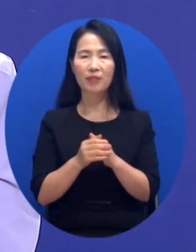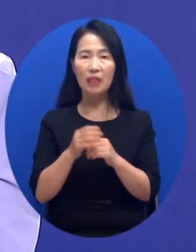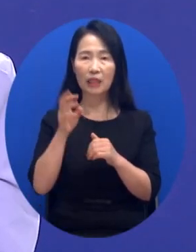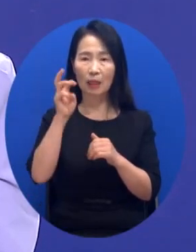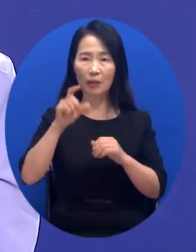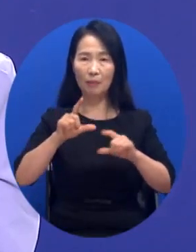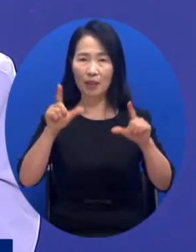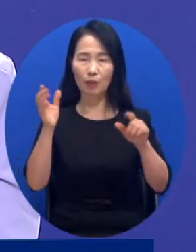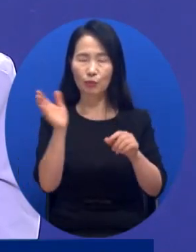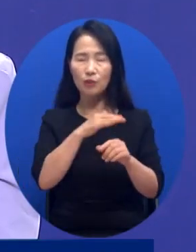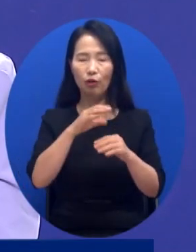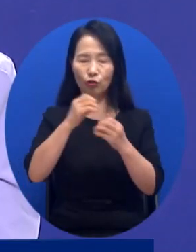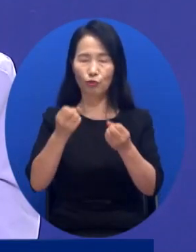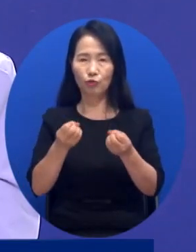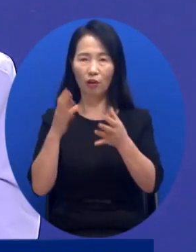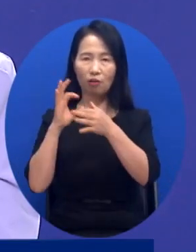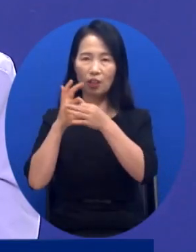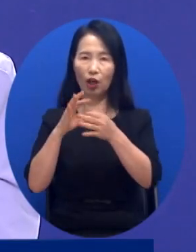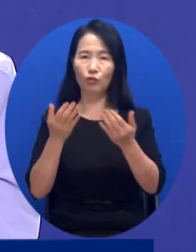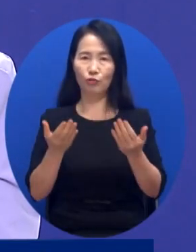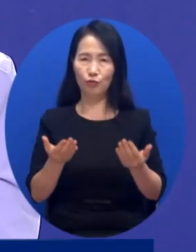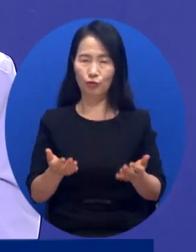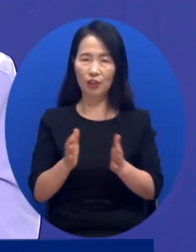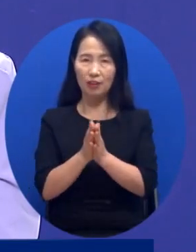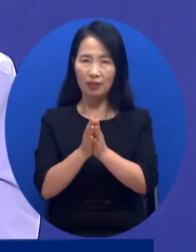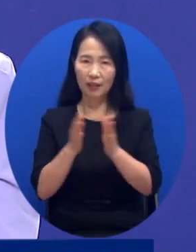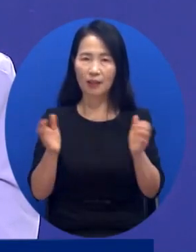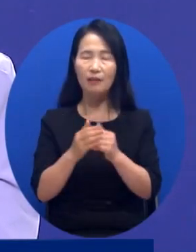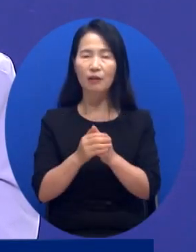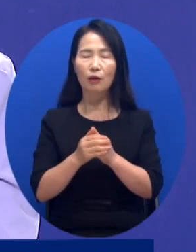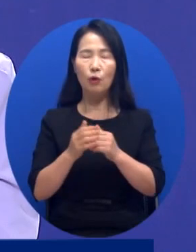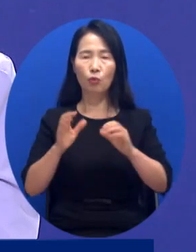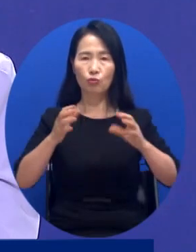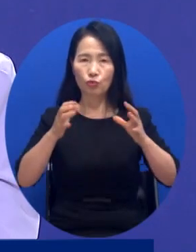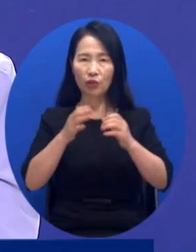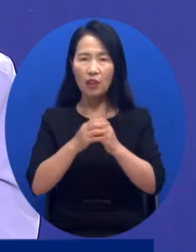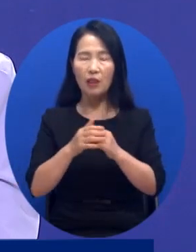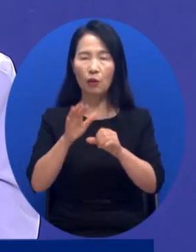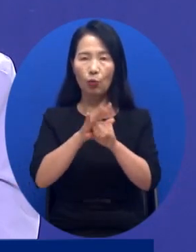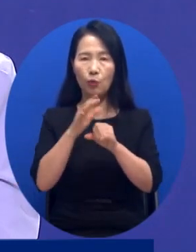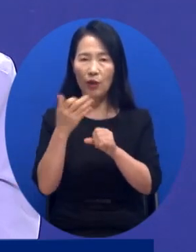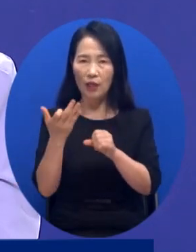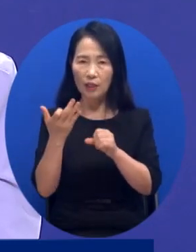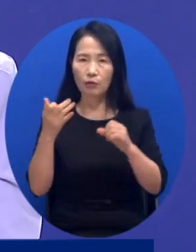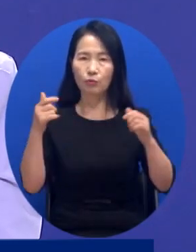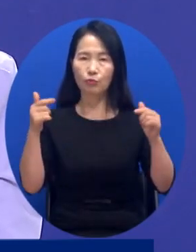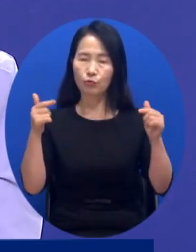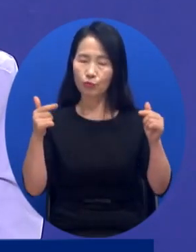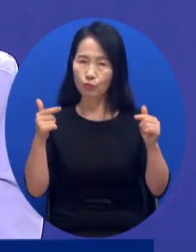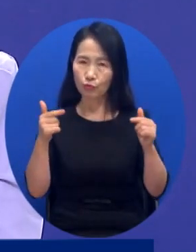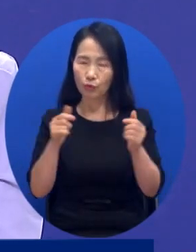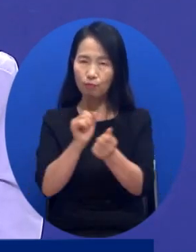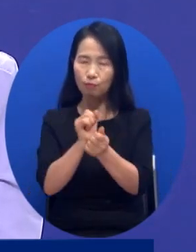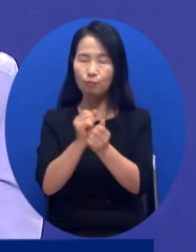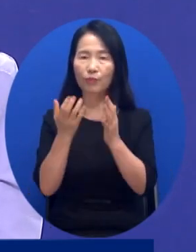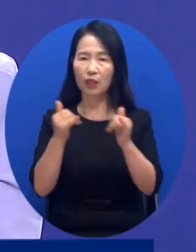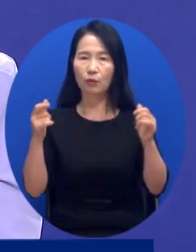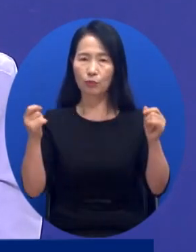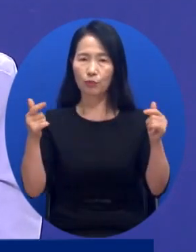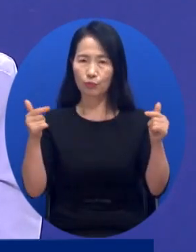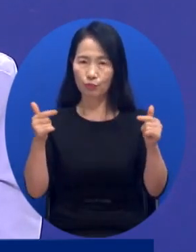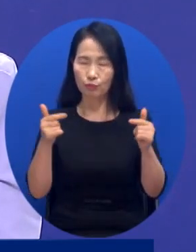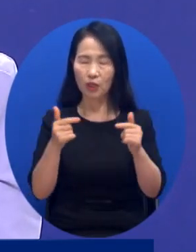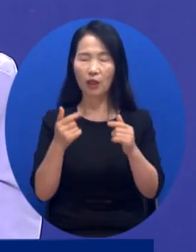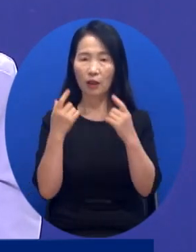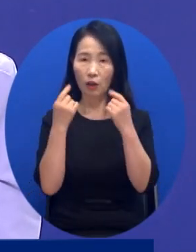30일부터 추석 연휴가 시작됩니다. 국내 코로나19 확산세는 최근에 줄어들고 있지만 여전히 일상